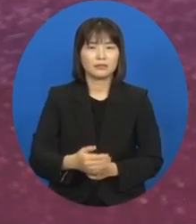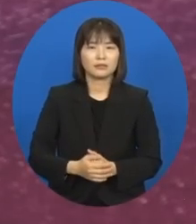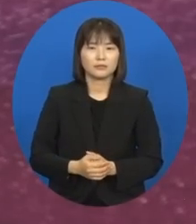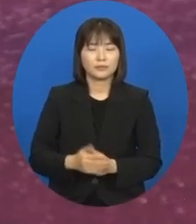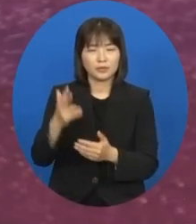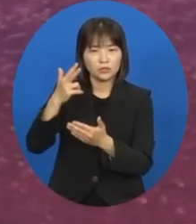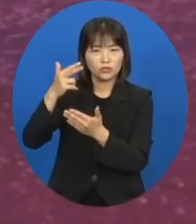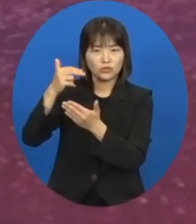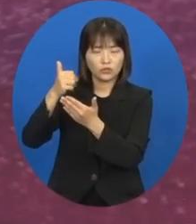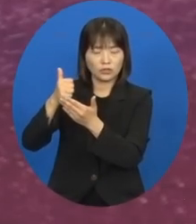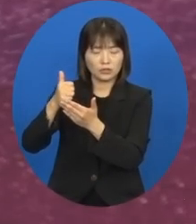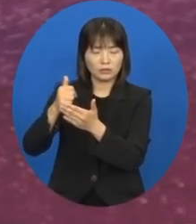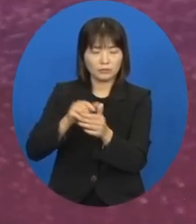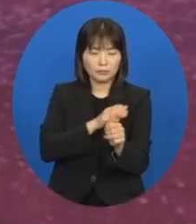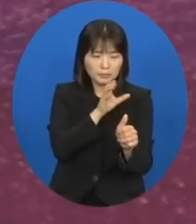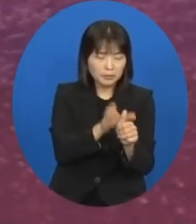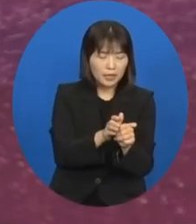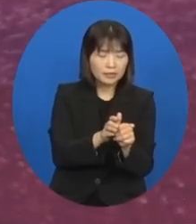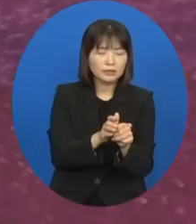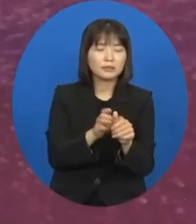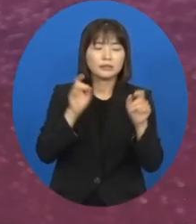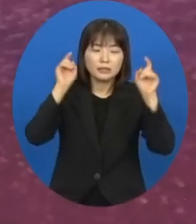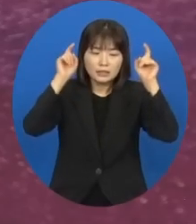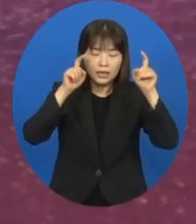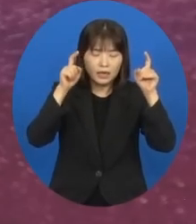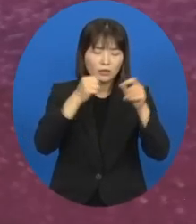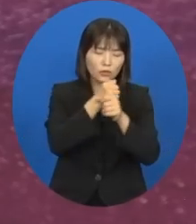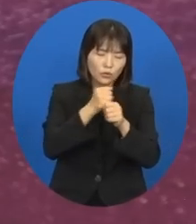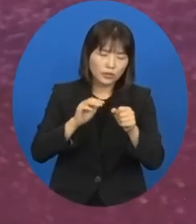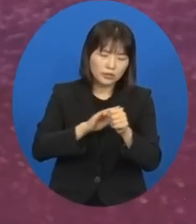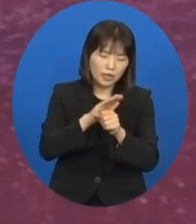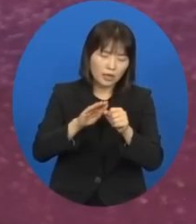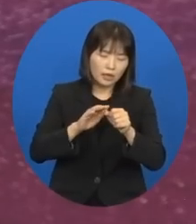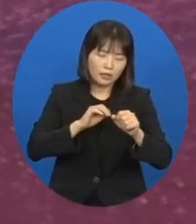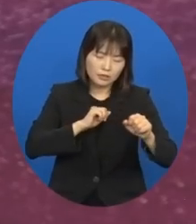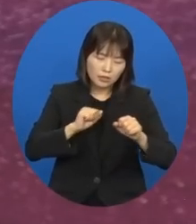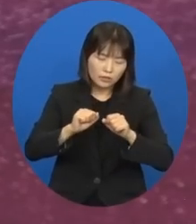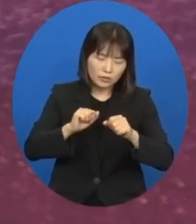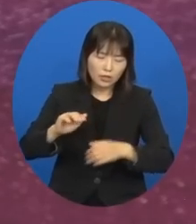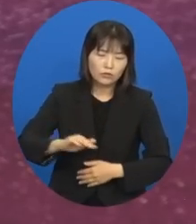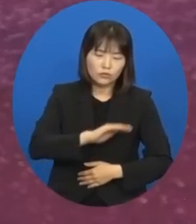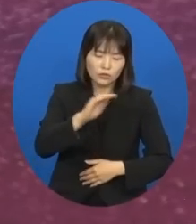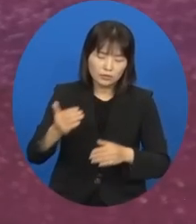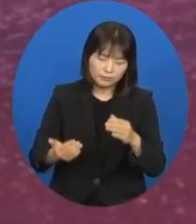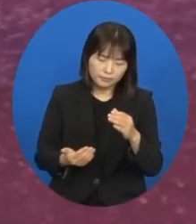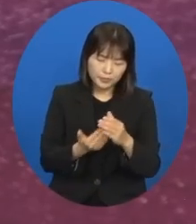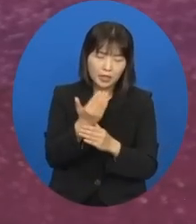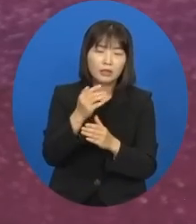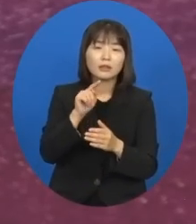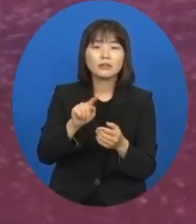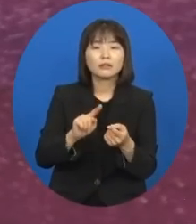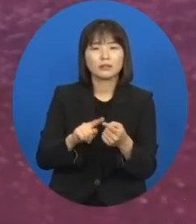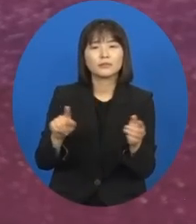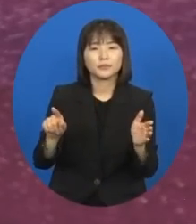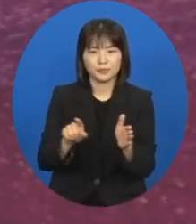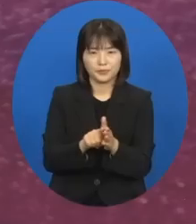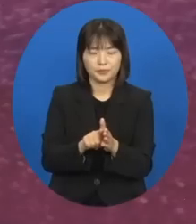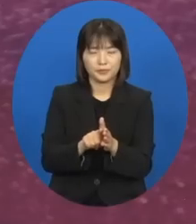주님이 맡기신 양을 용서하고 사랑하는 역사가 우리에게 일어날 것을 믿습니다